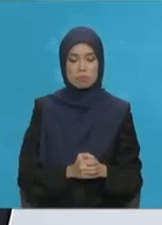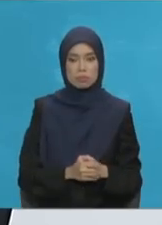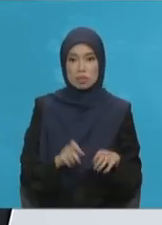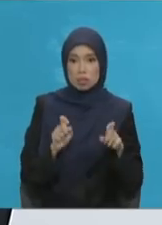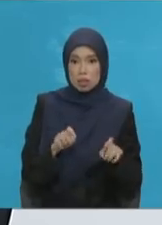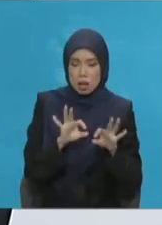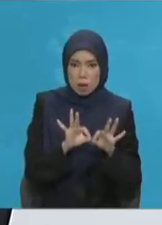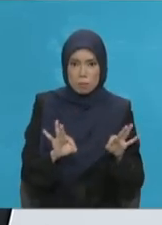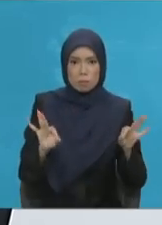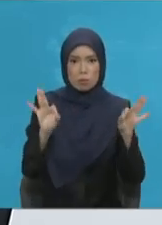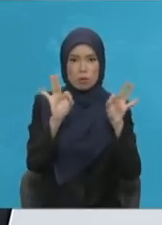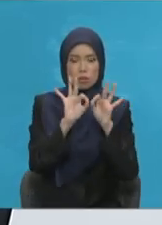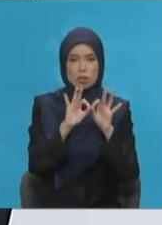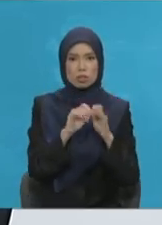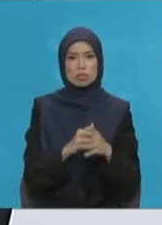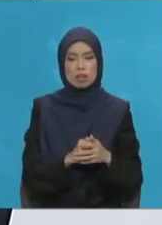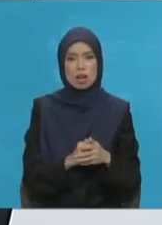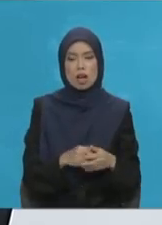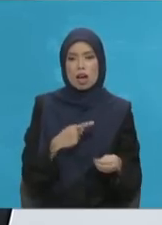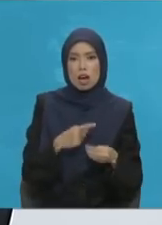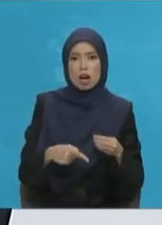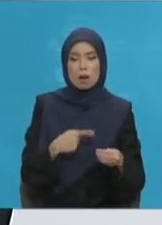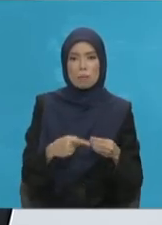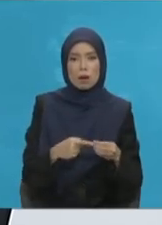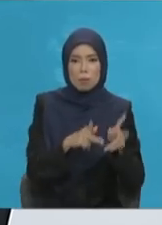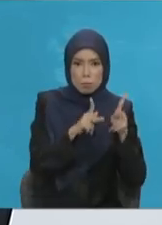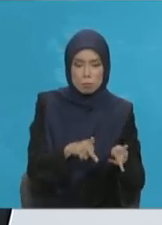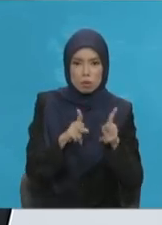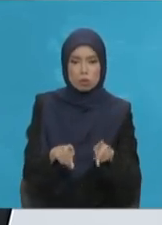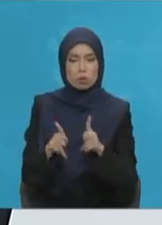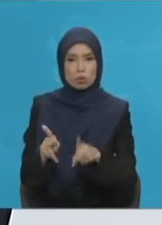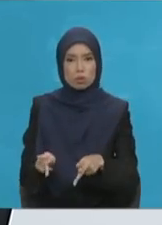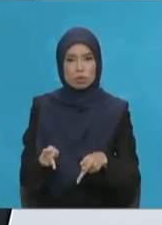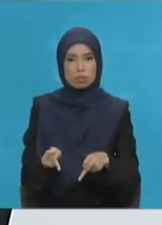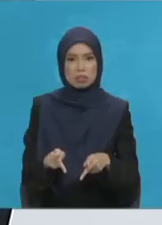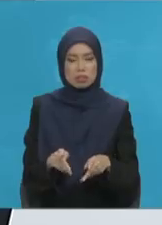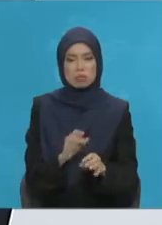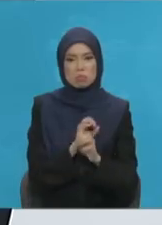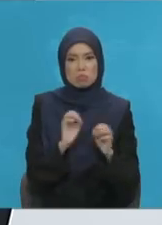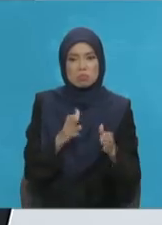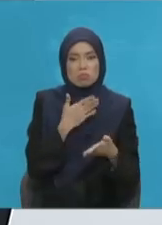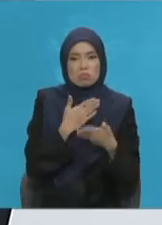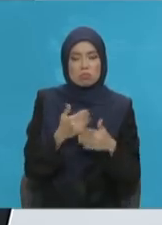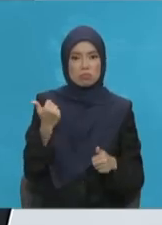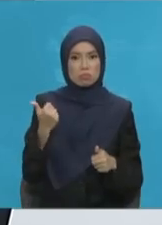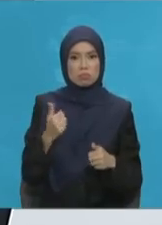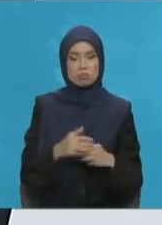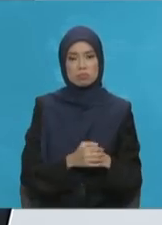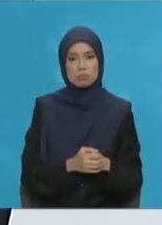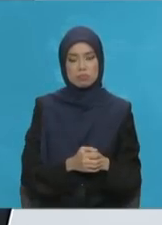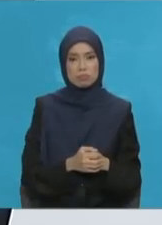halangan-halangan yang menyebabkan pengurusan tidak Cemerlang dan jika ada